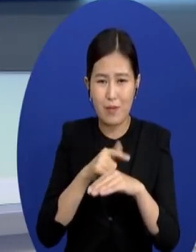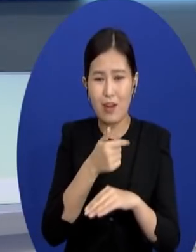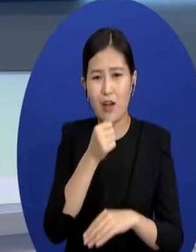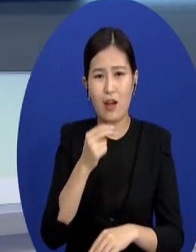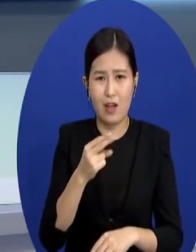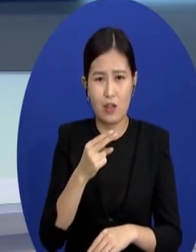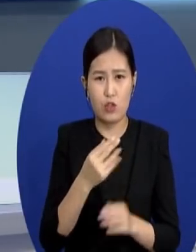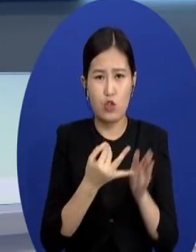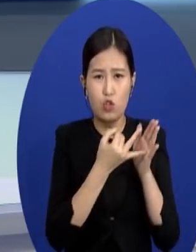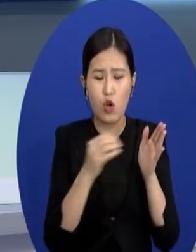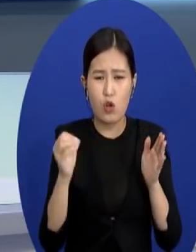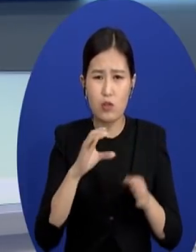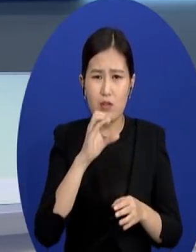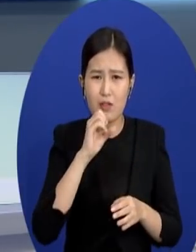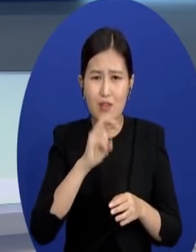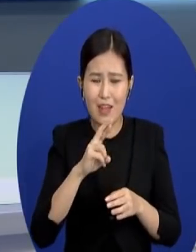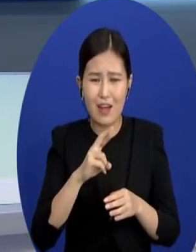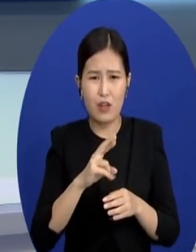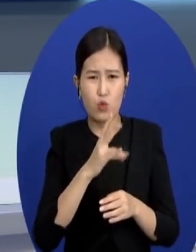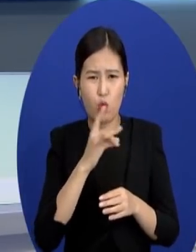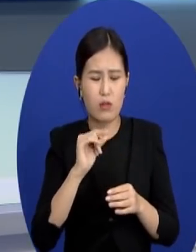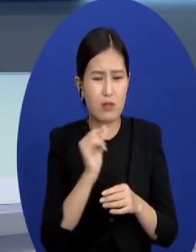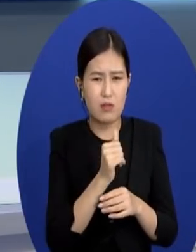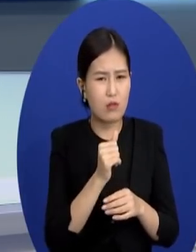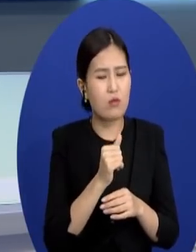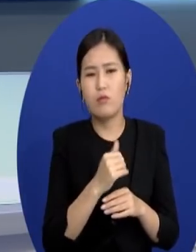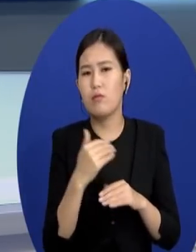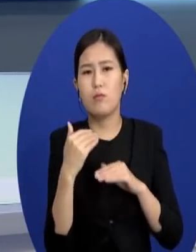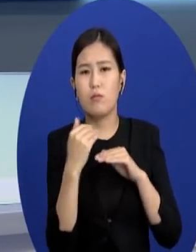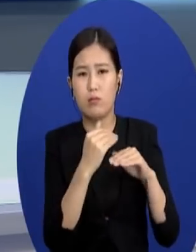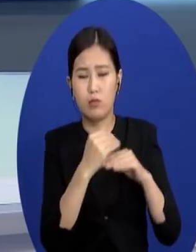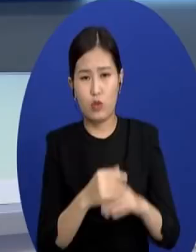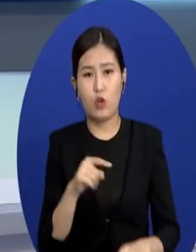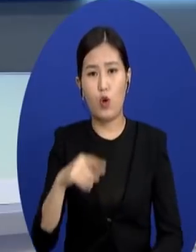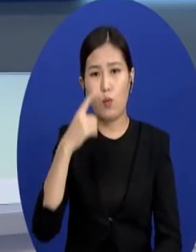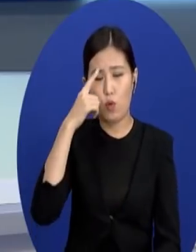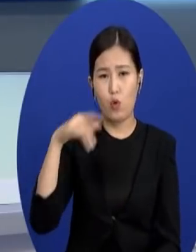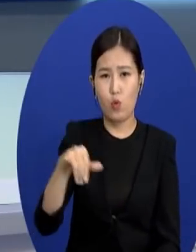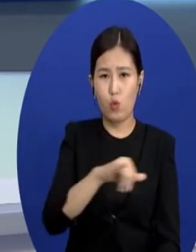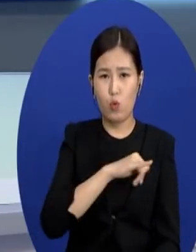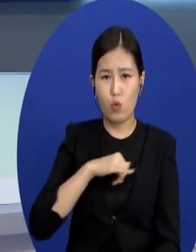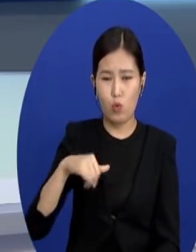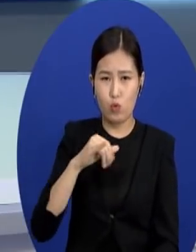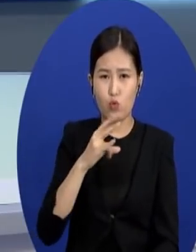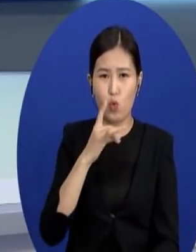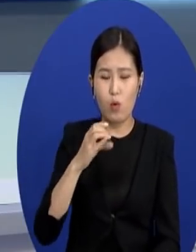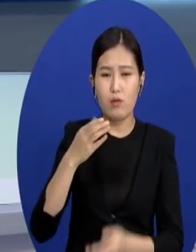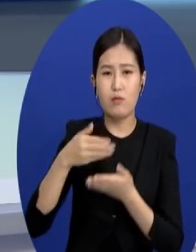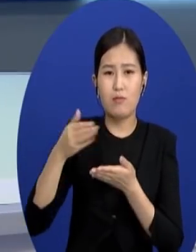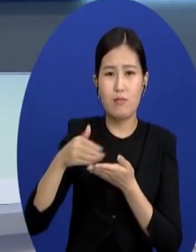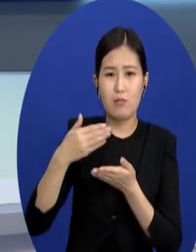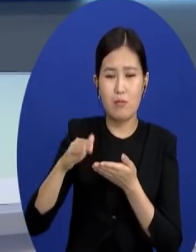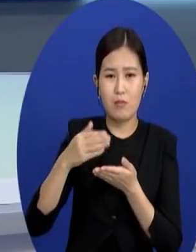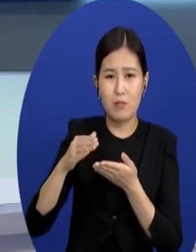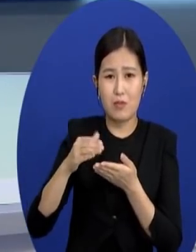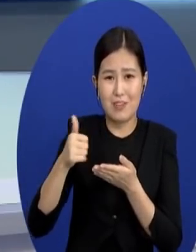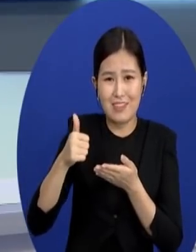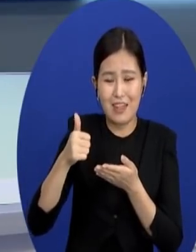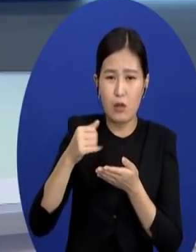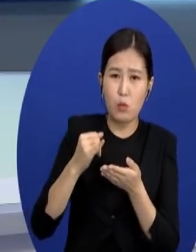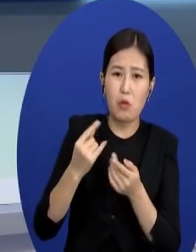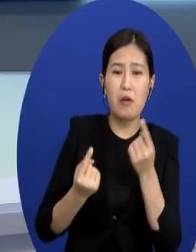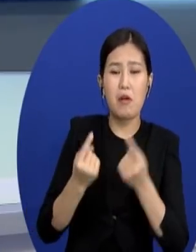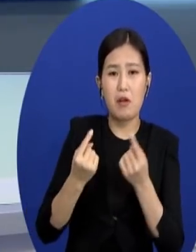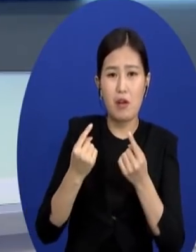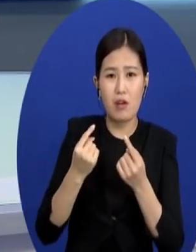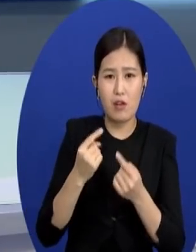худалдаж авахаас татгалзаж байна. За тэгвэл энэ цаг үед манай улсын нүүрсний экспорт нэмэгдэж байгаа юу? Эсвэл үгүй юу? Экспортын гол бүс нутаг болох